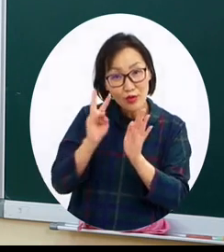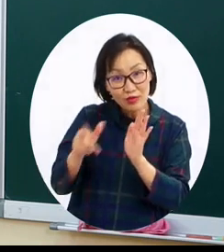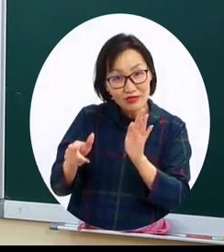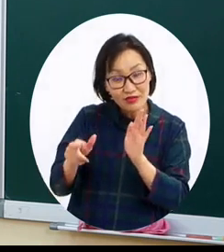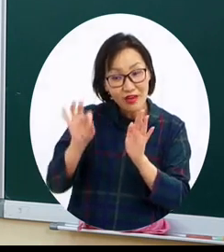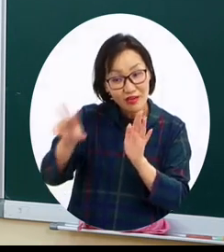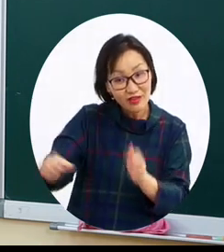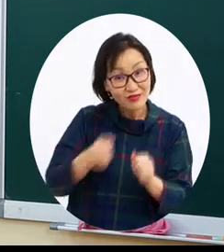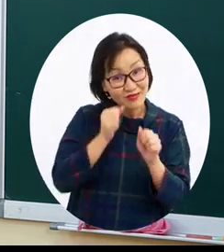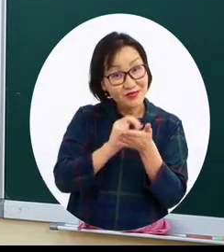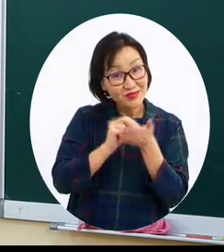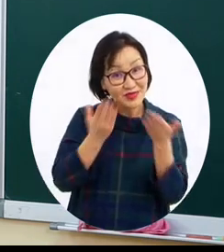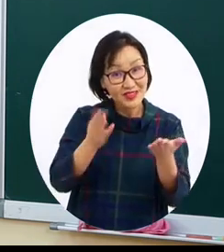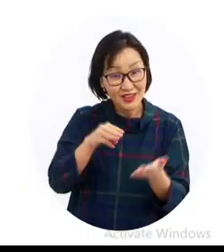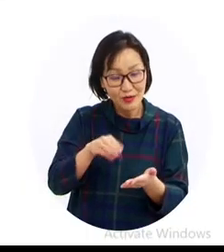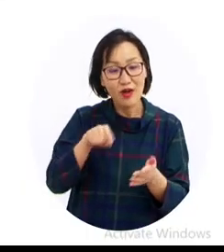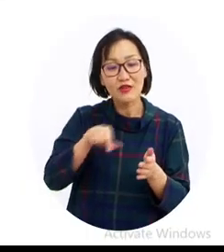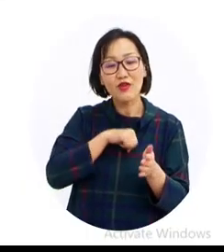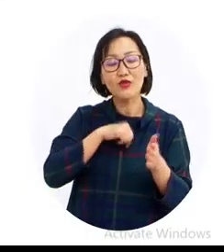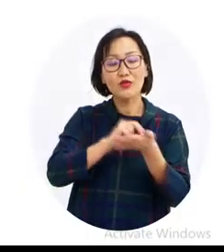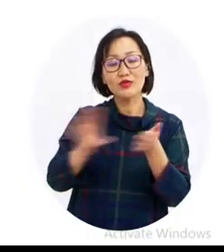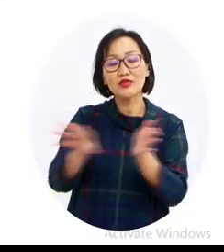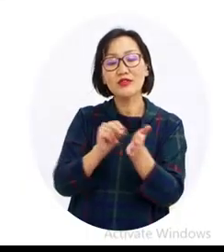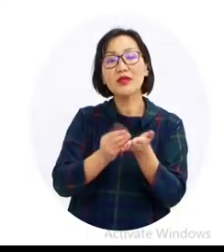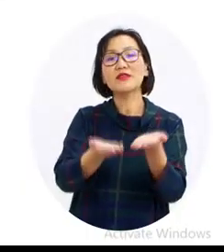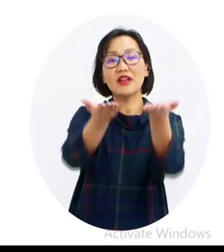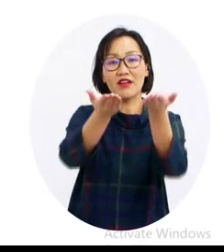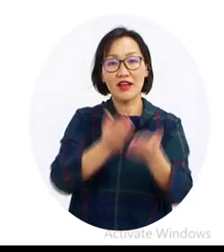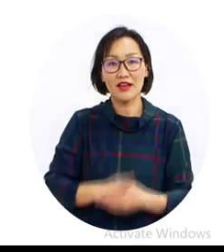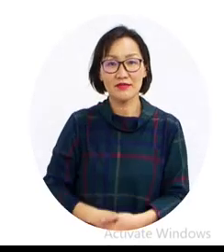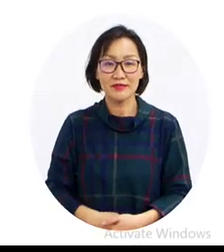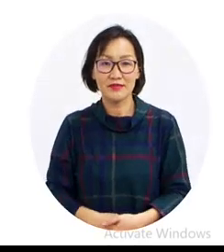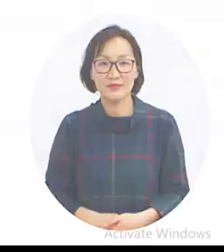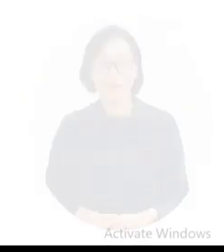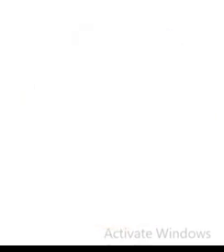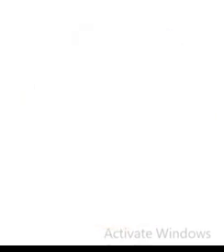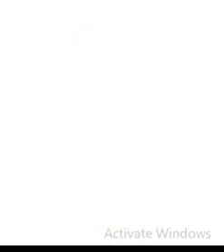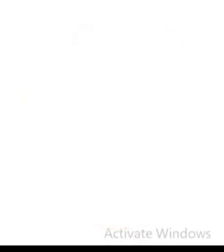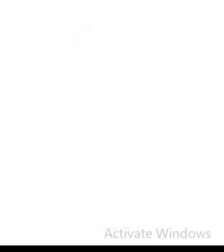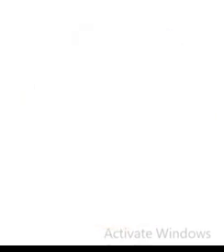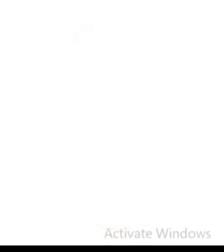За ингээд манай хүүхдүүд бас тэмдэглээд бичээд аваарай.